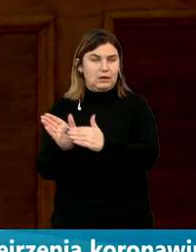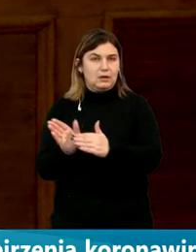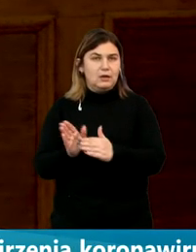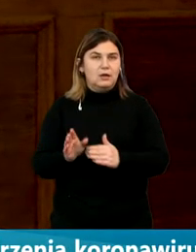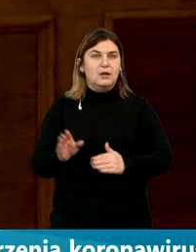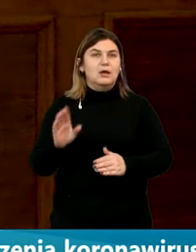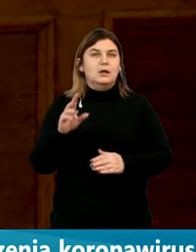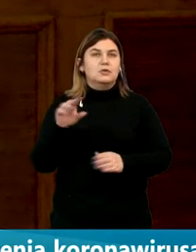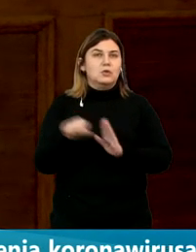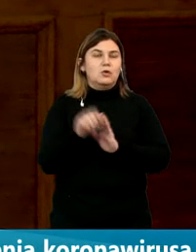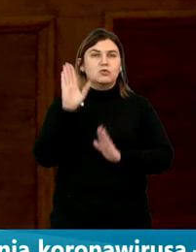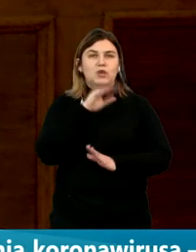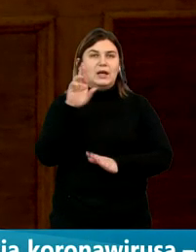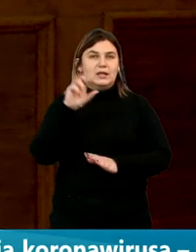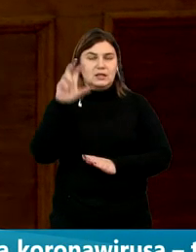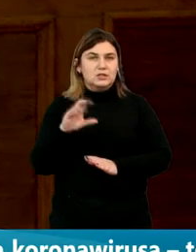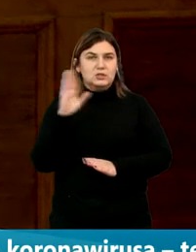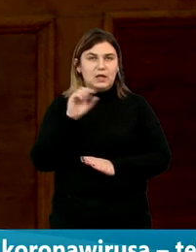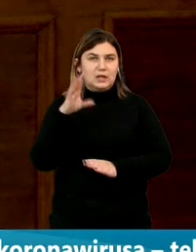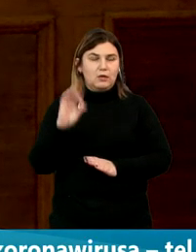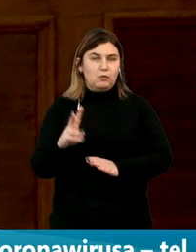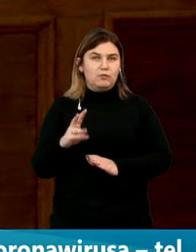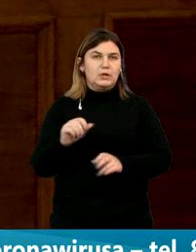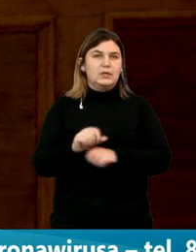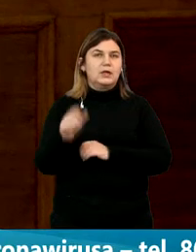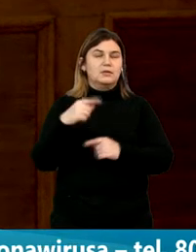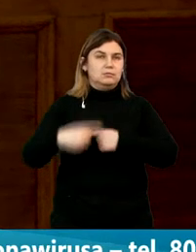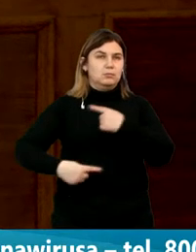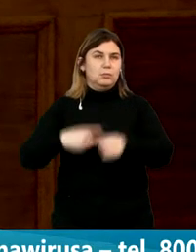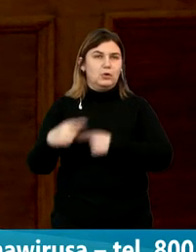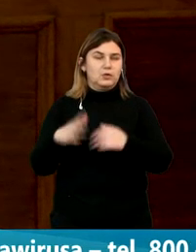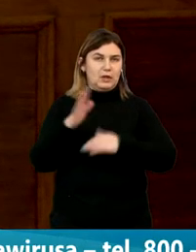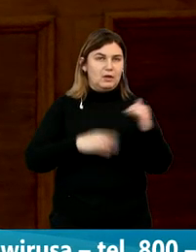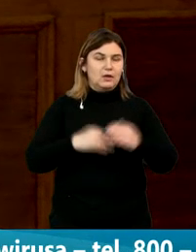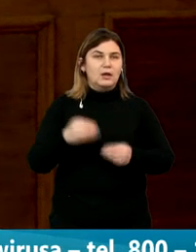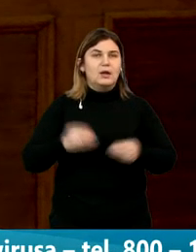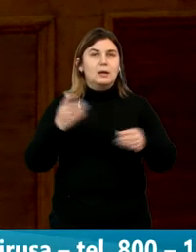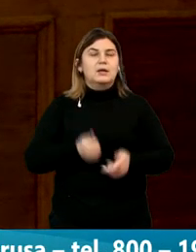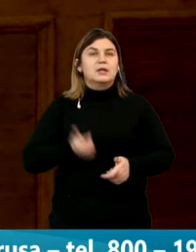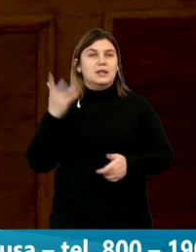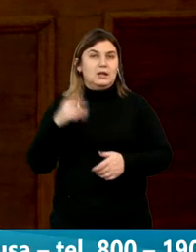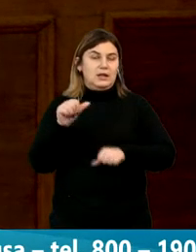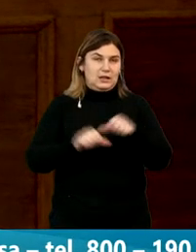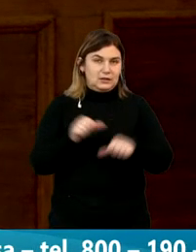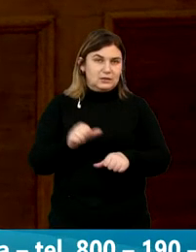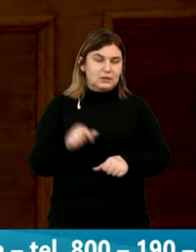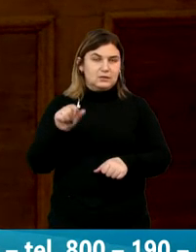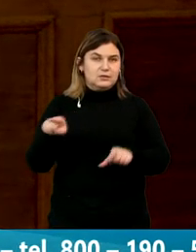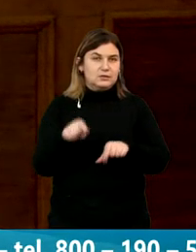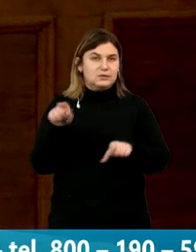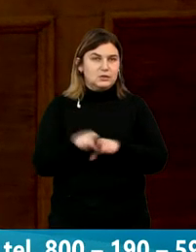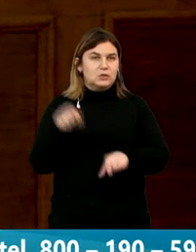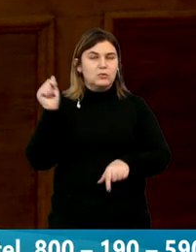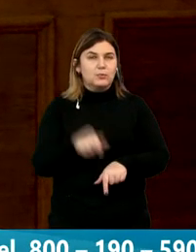Placu Szarych Szeregów. Natomiast jest to też proces inwestycyjny, który potrwa parę lat, bo do tego musimy jeszcze w